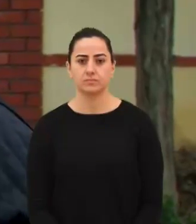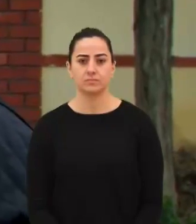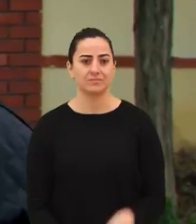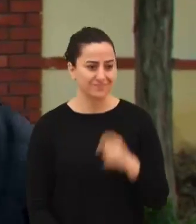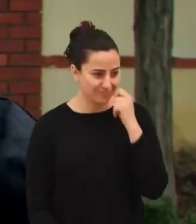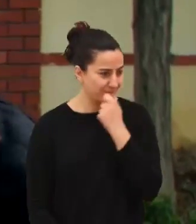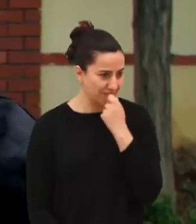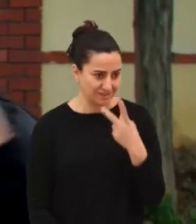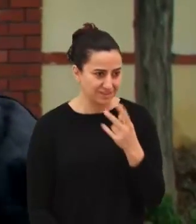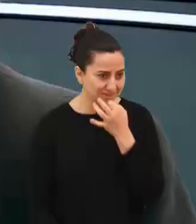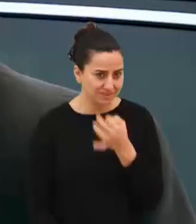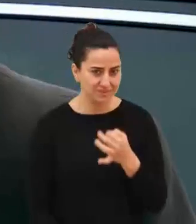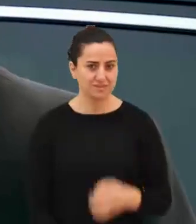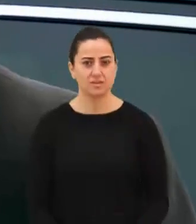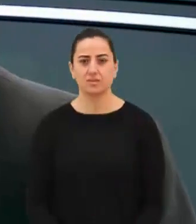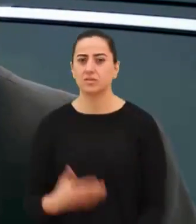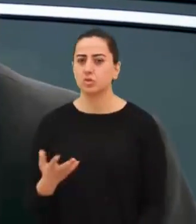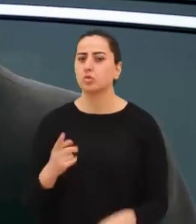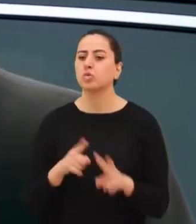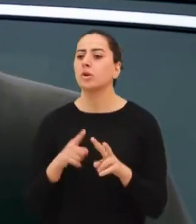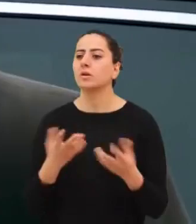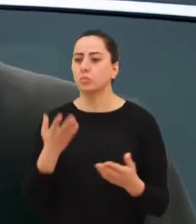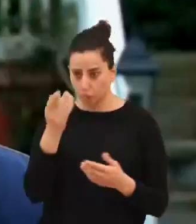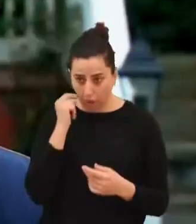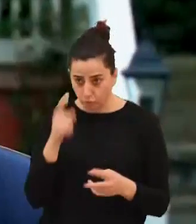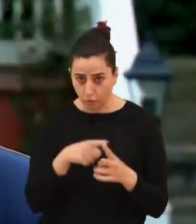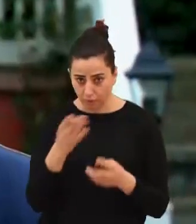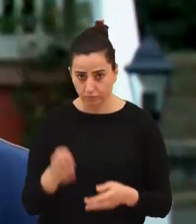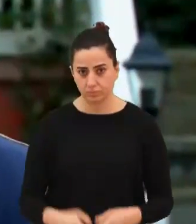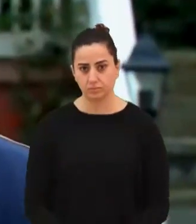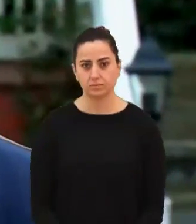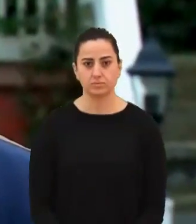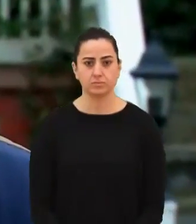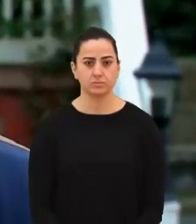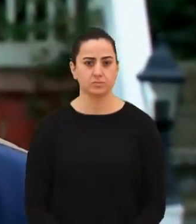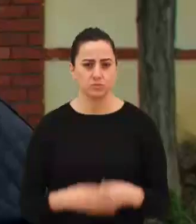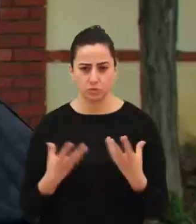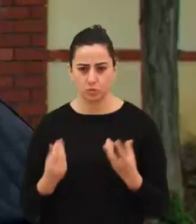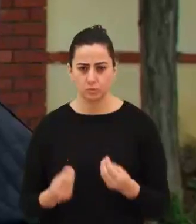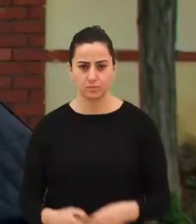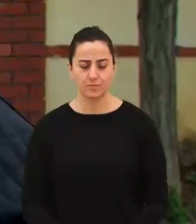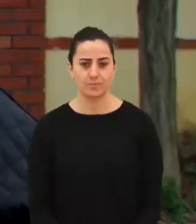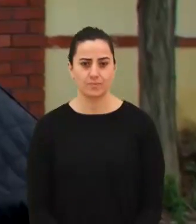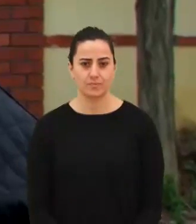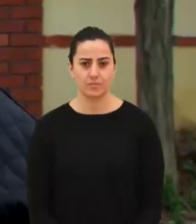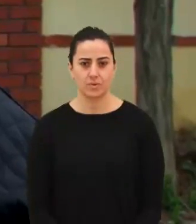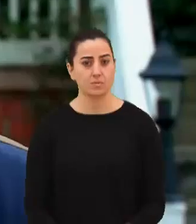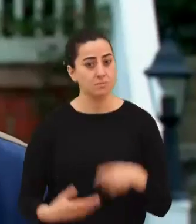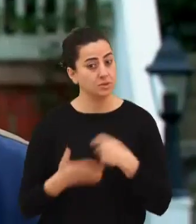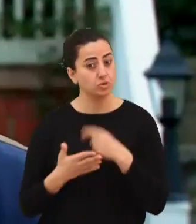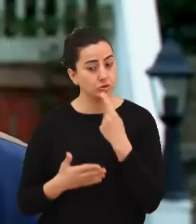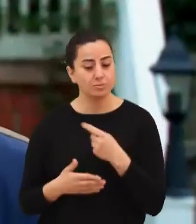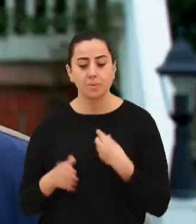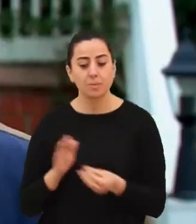Fermuarı açabilir miyim efendim? Hani lan Nurhan? Nurhan bu mu? Ne oluyor ya Şükrü? Bak sana peşin peşin söyleyeyim.